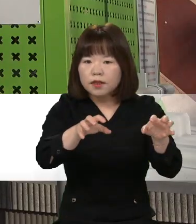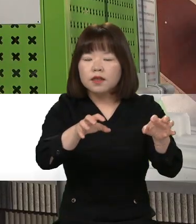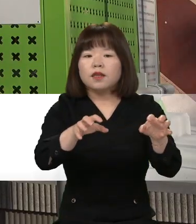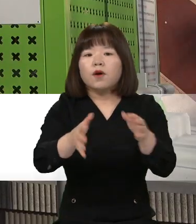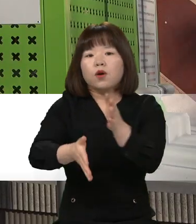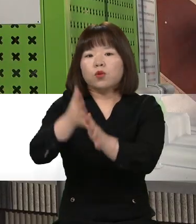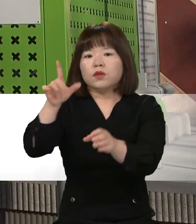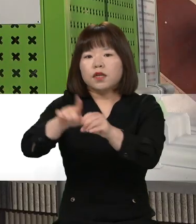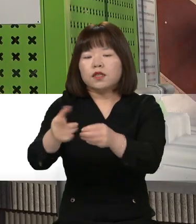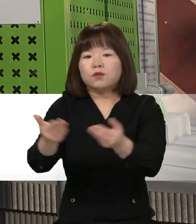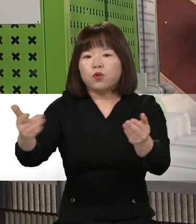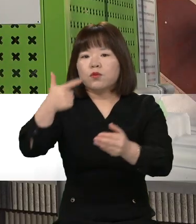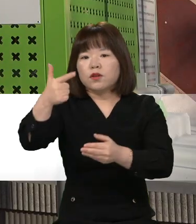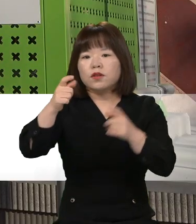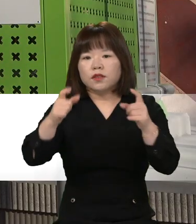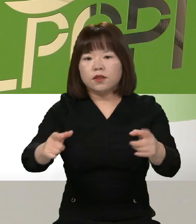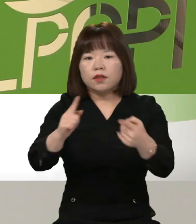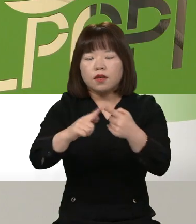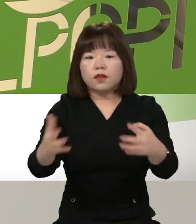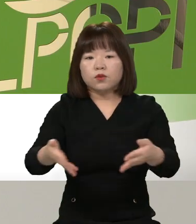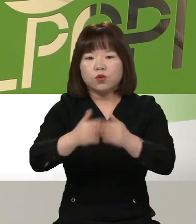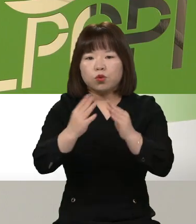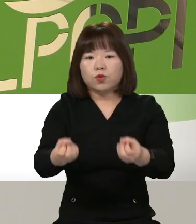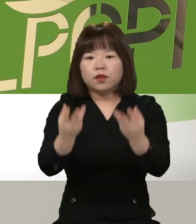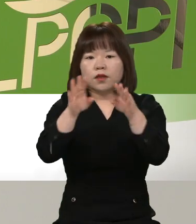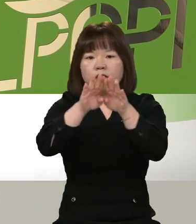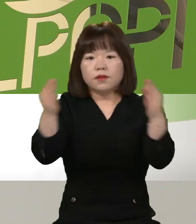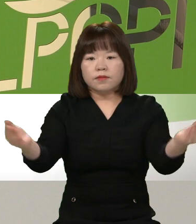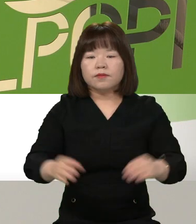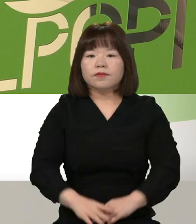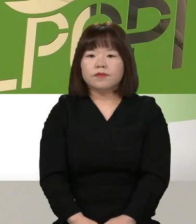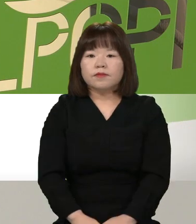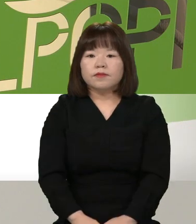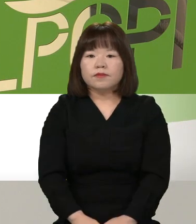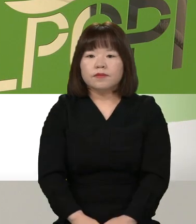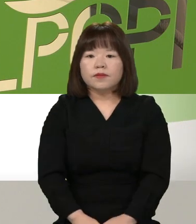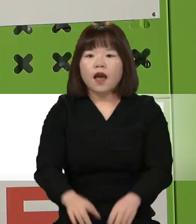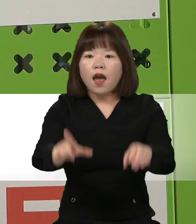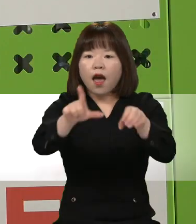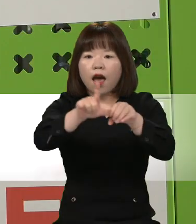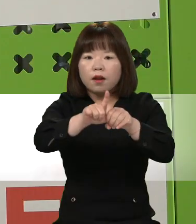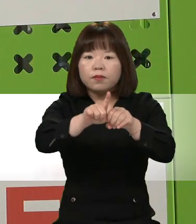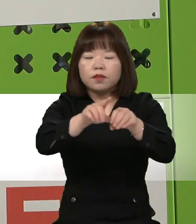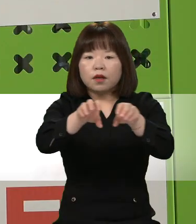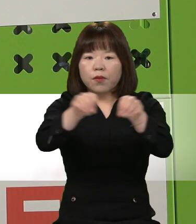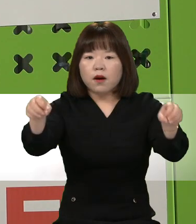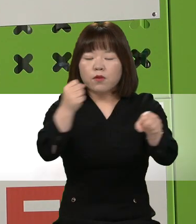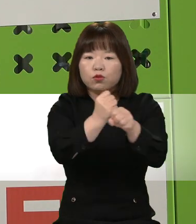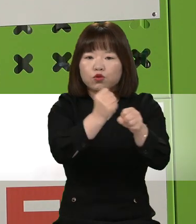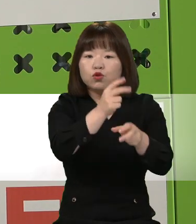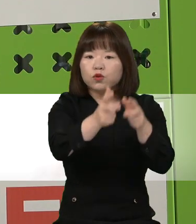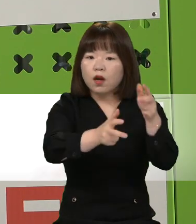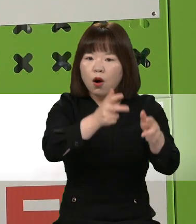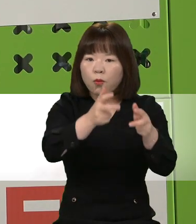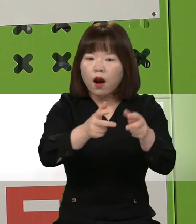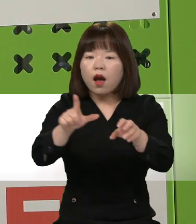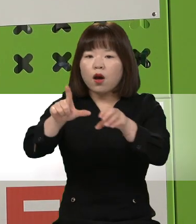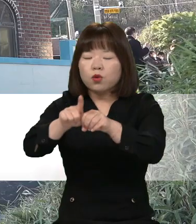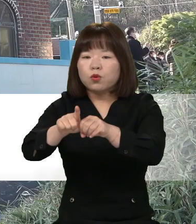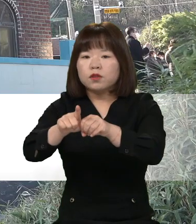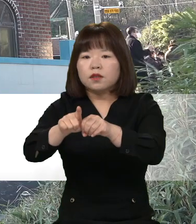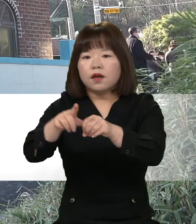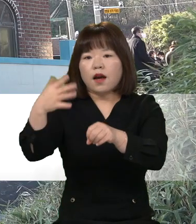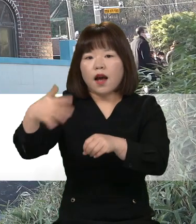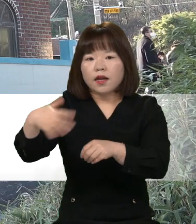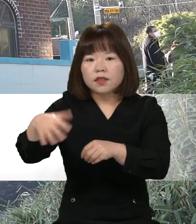마을 도시가스보급 6개 지역에 대한 준공식을 열었습니다 씨는 LPG 배관만 구축 사업과